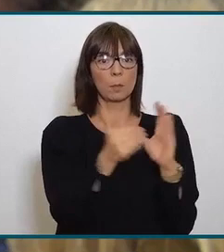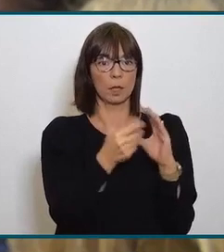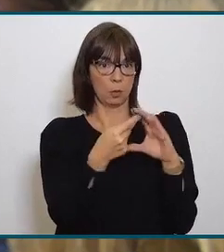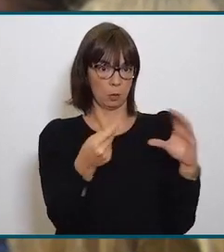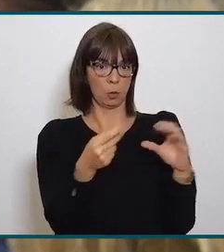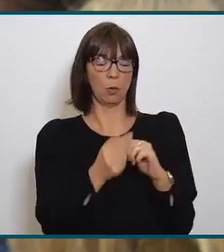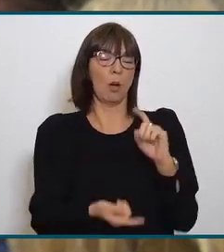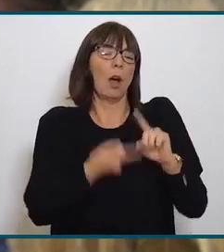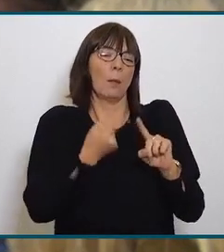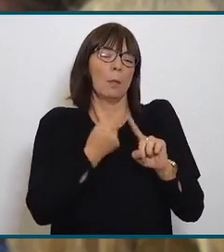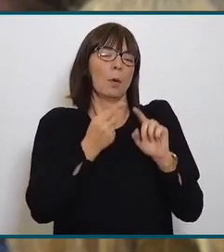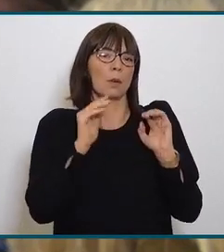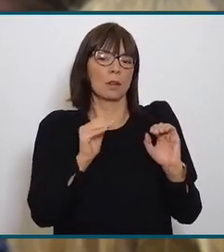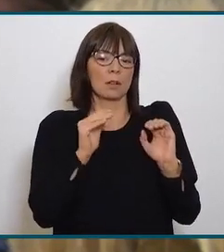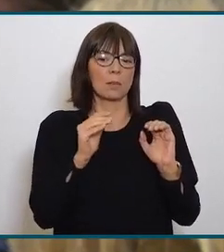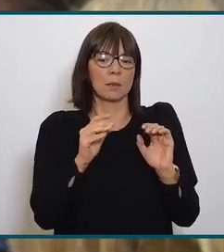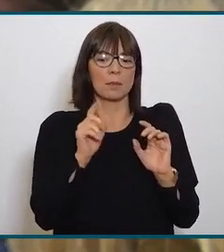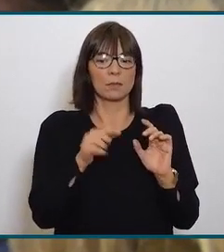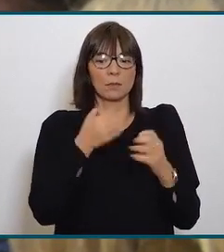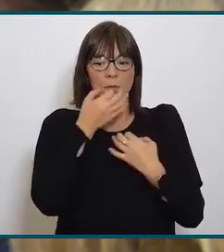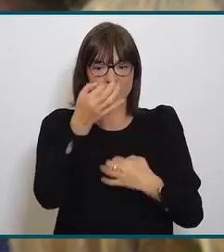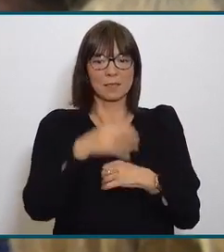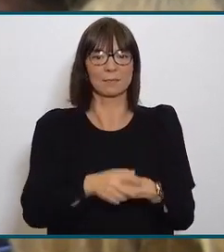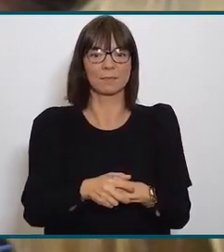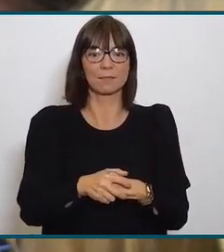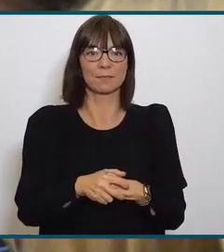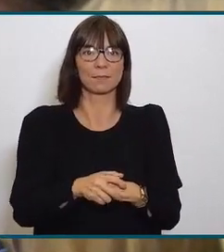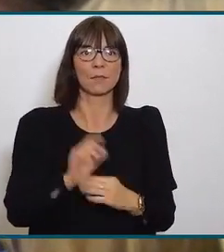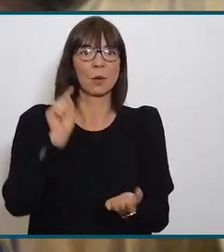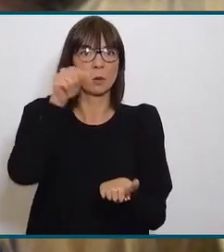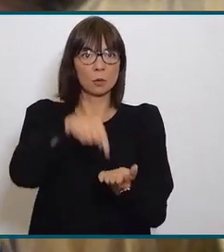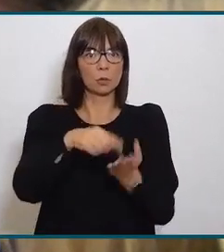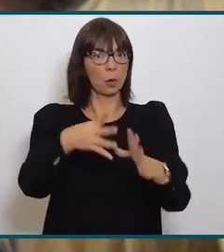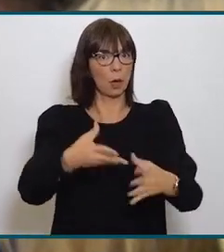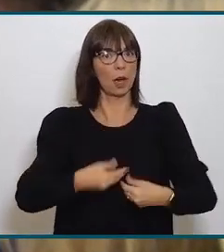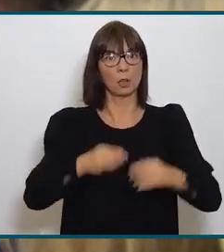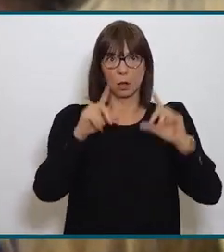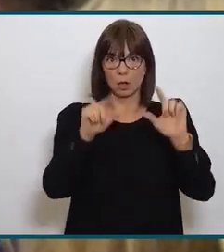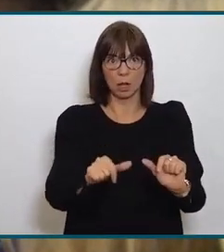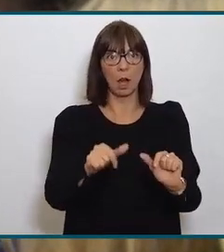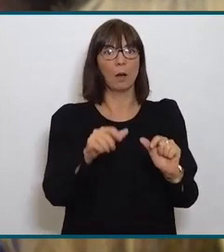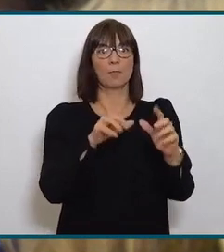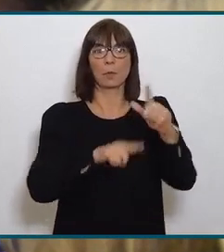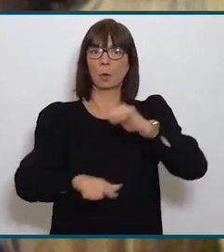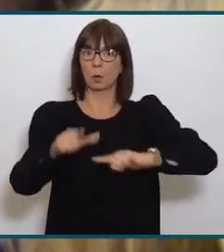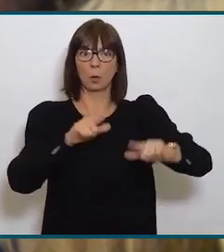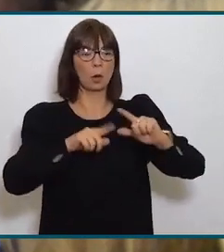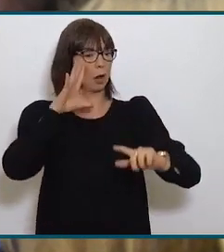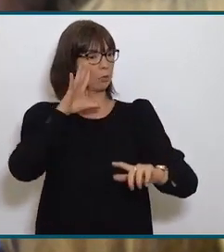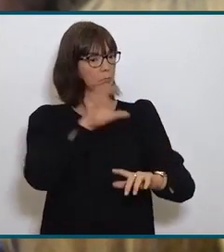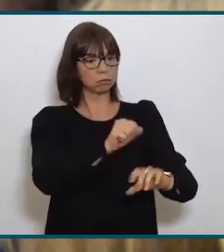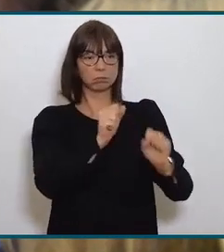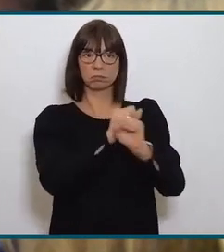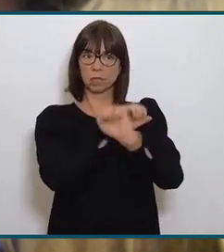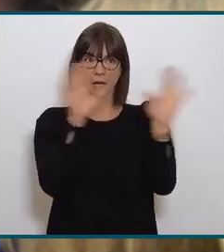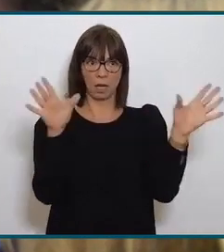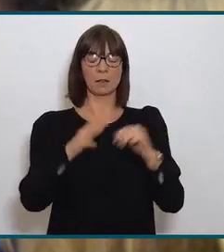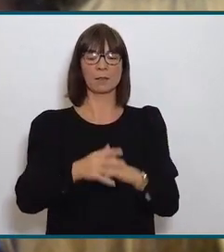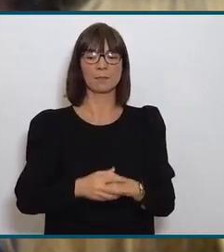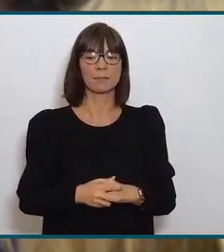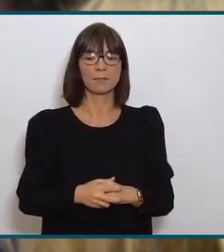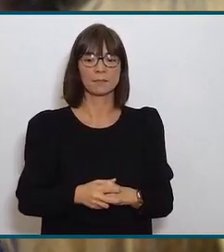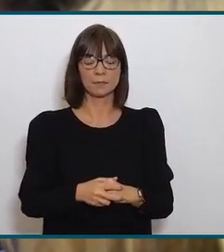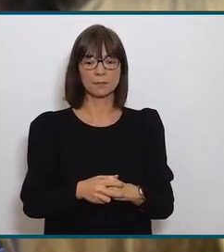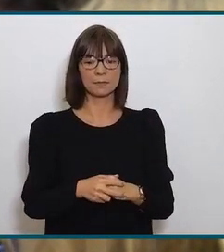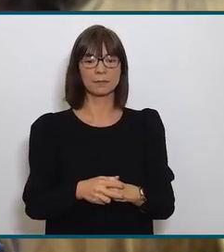est important et nécessite d'être précisé. Ils auront un lieu d'accueil, un local qui permettra là aussi d'être identifié. Une délibération va